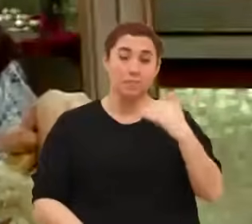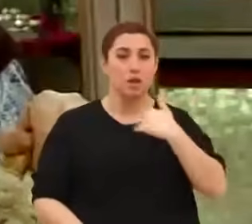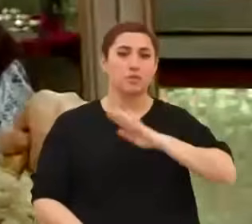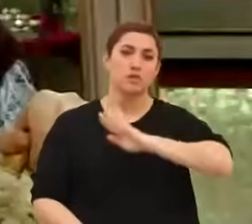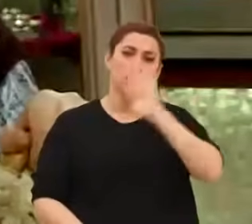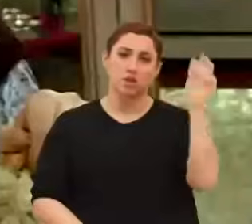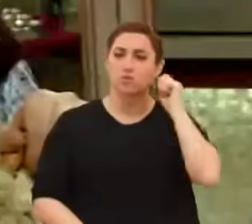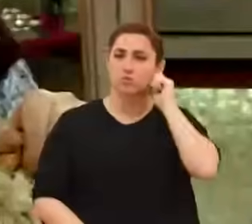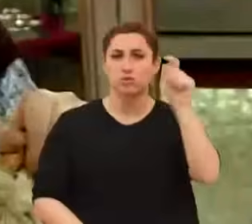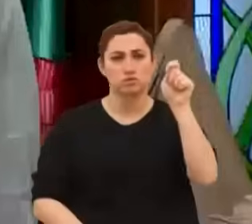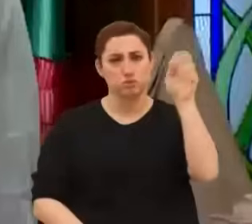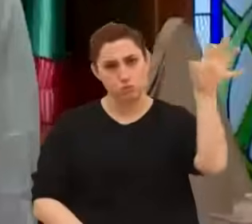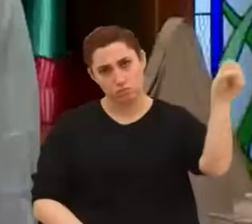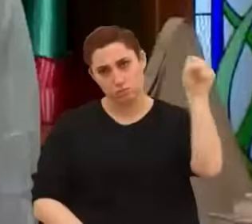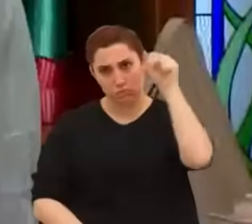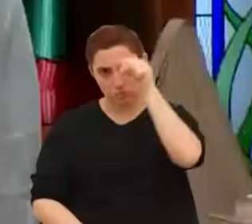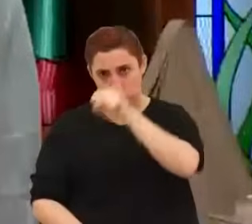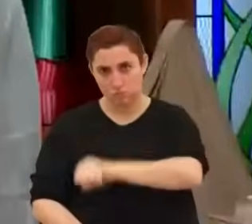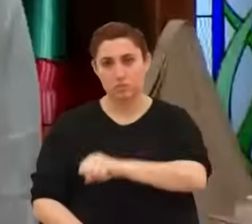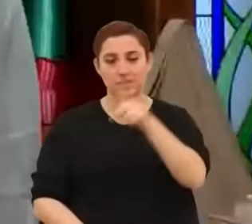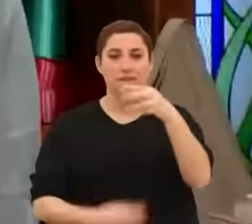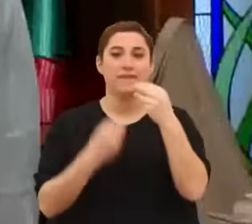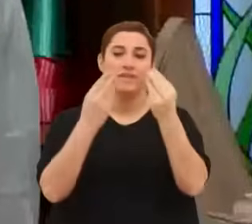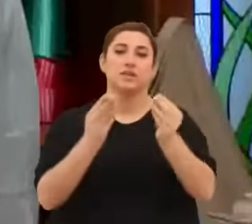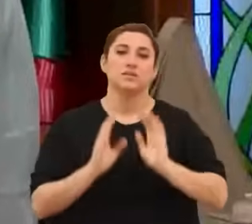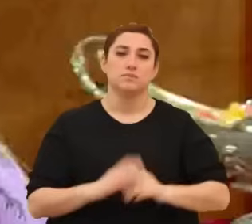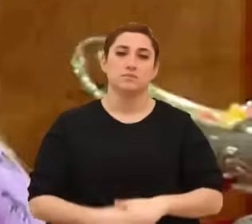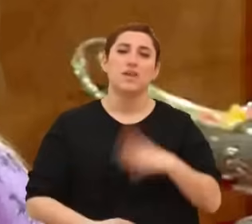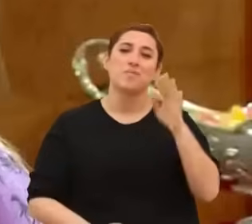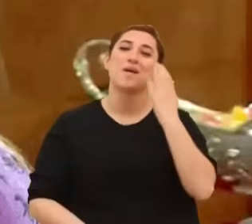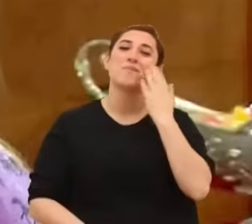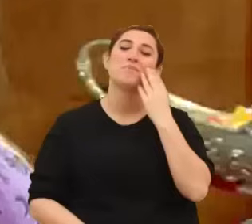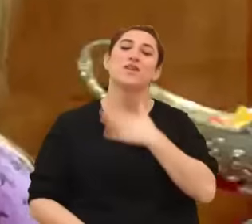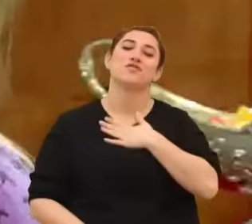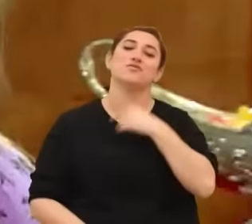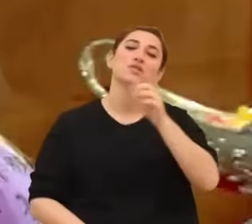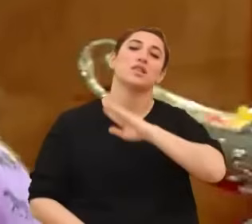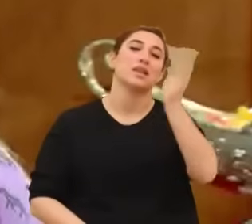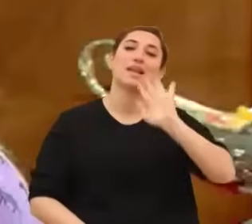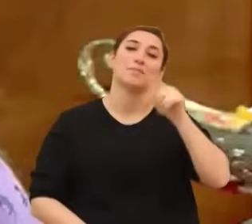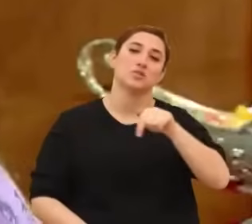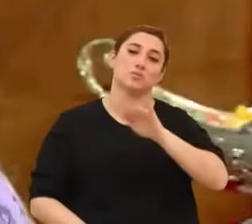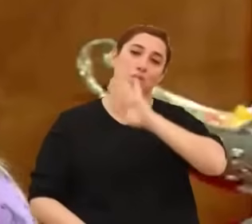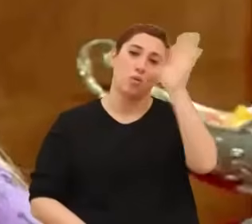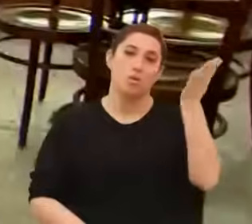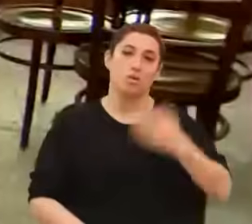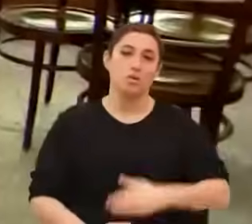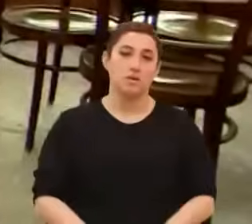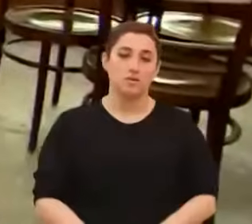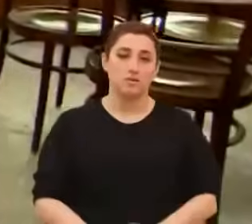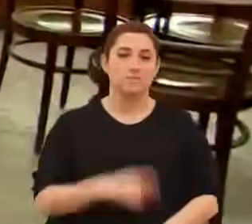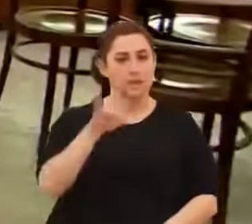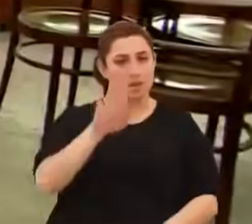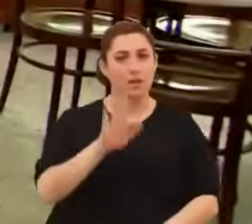Ben giderim kulağından getiririm. Senin yanına. Aman babaanneciğim, bir de sen gitme şimdi oralara kadar.